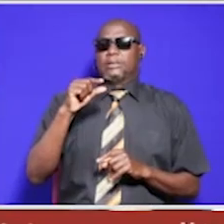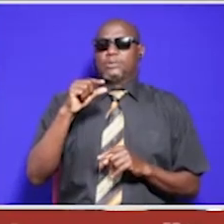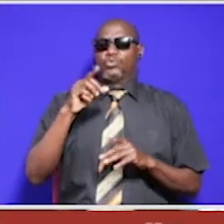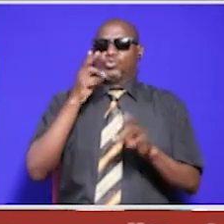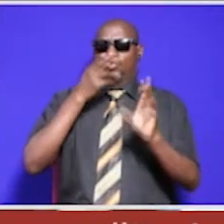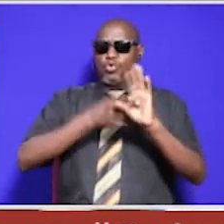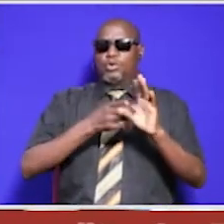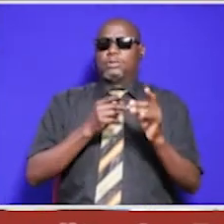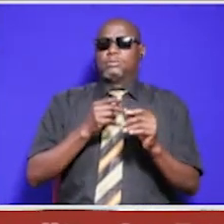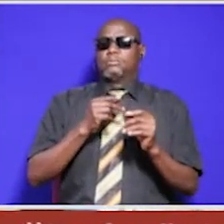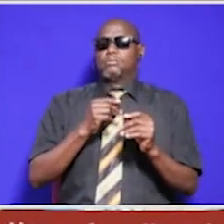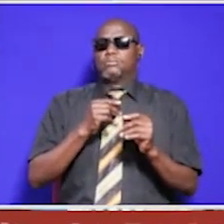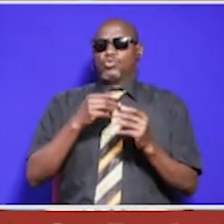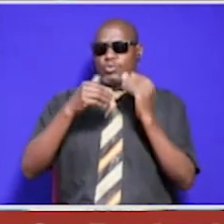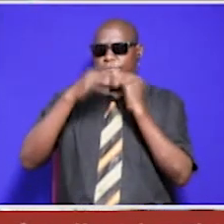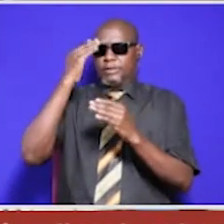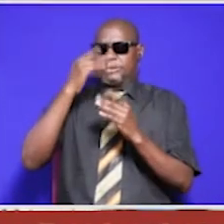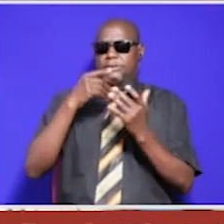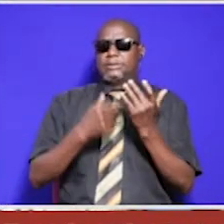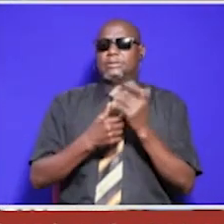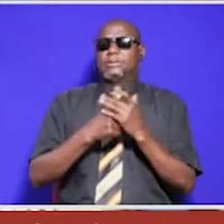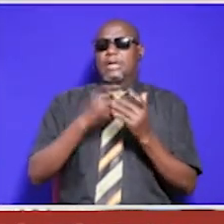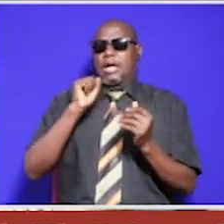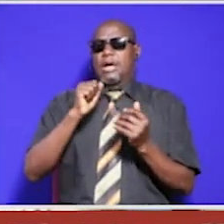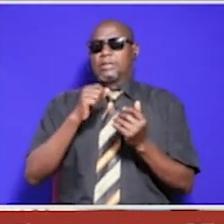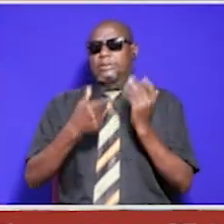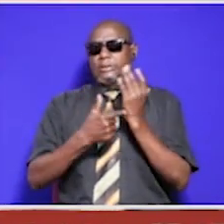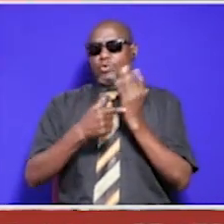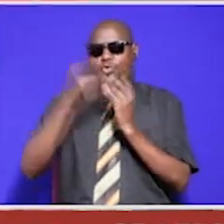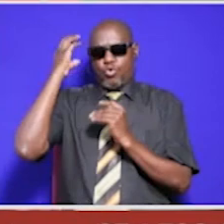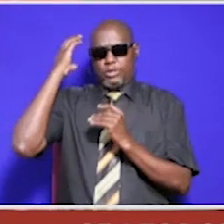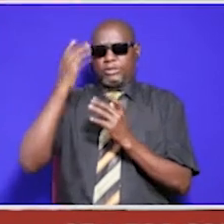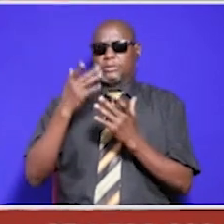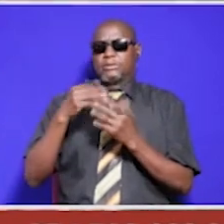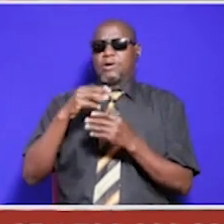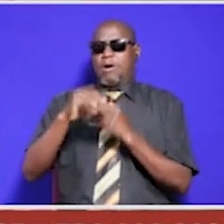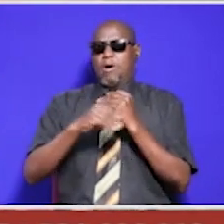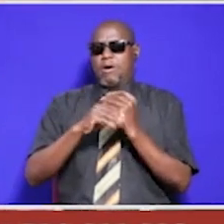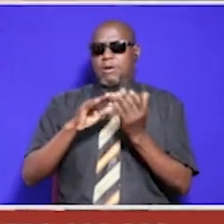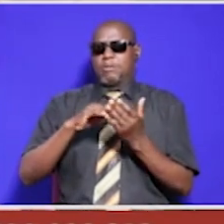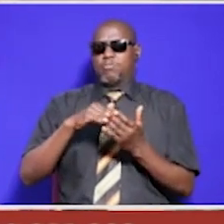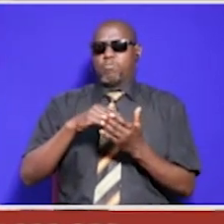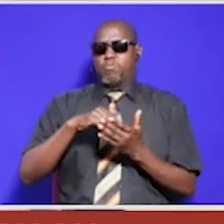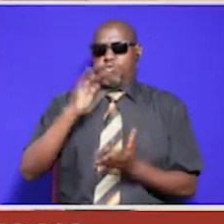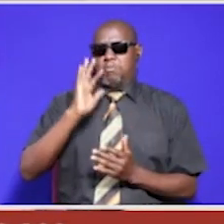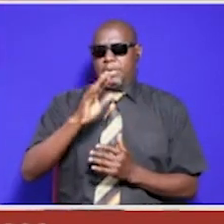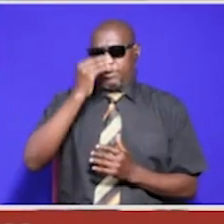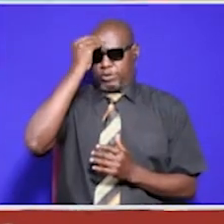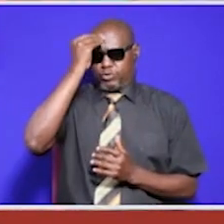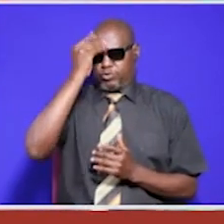in technical colleges and further their studies. Wasikuvero nimesema ya